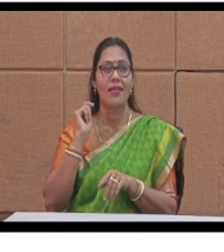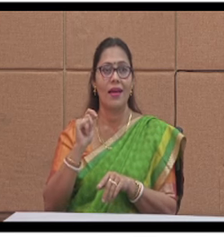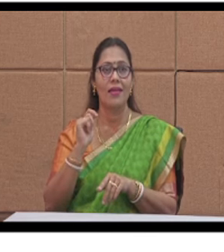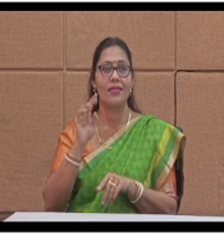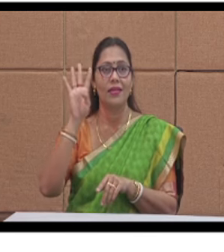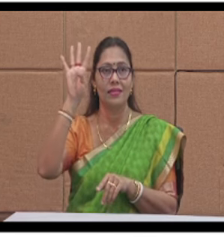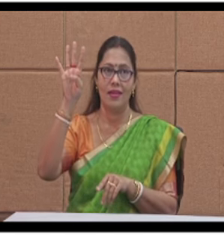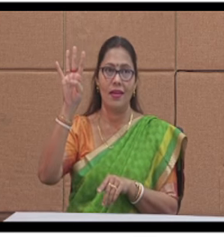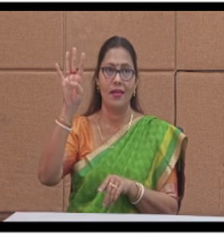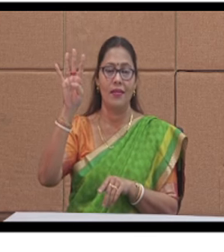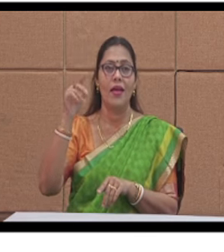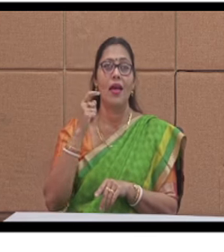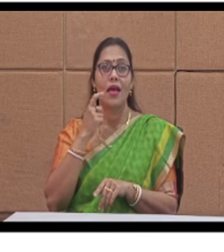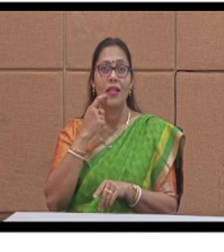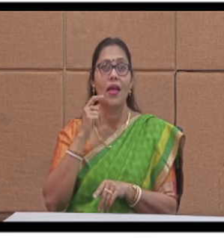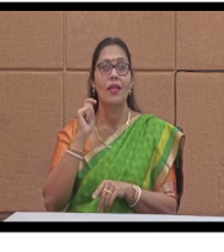দাঁত চার